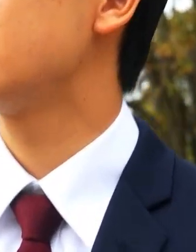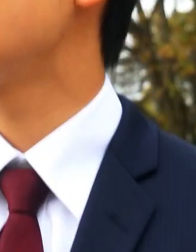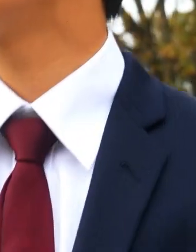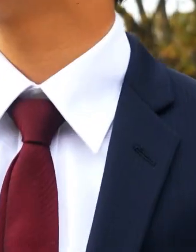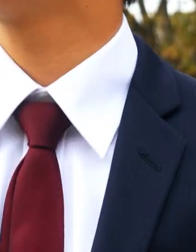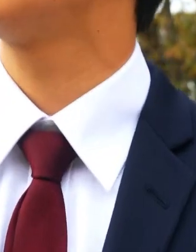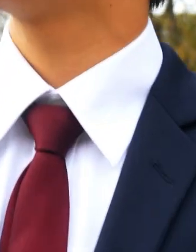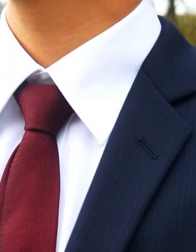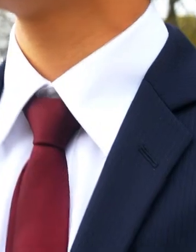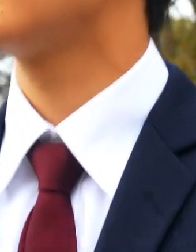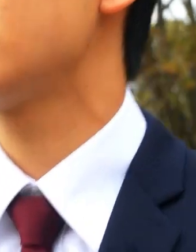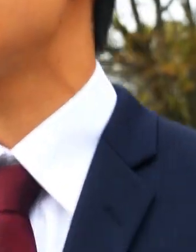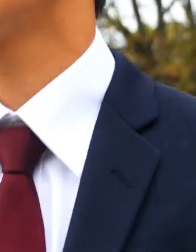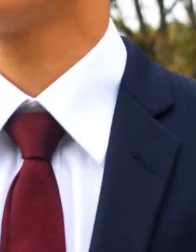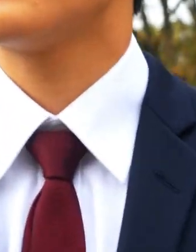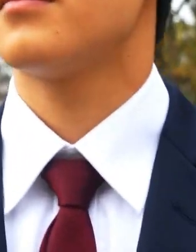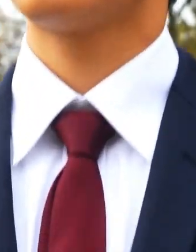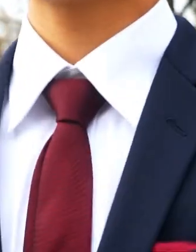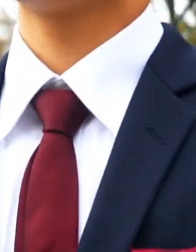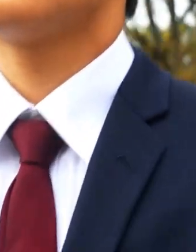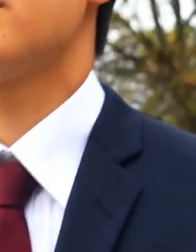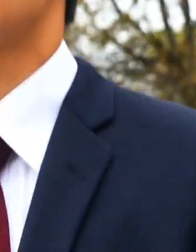鈴木福の耳より広島。